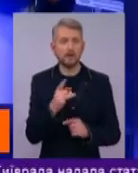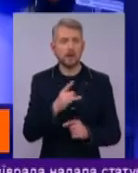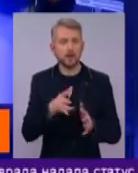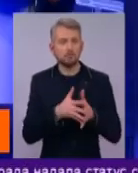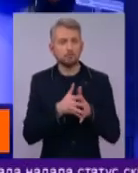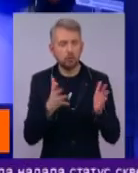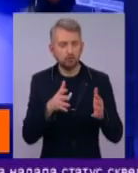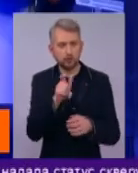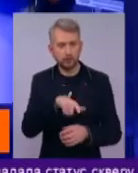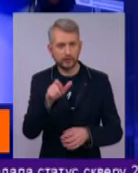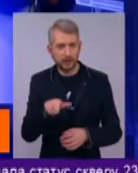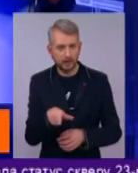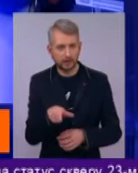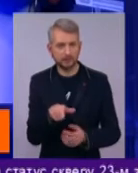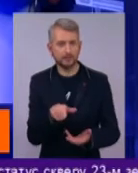больше людей